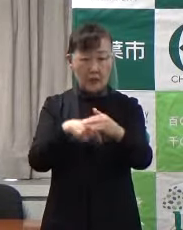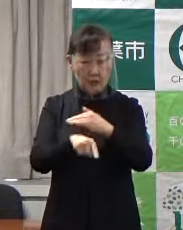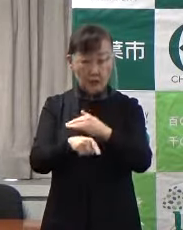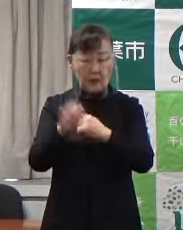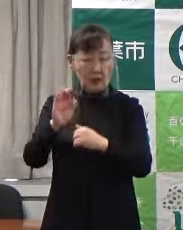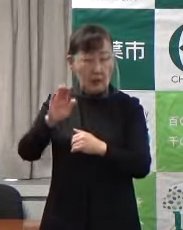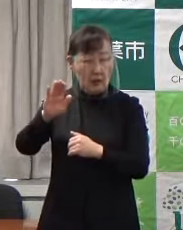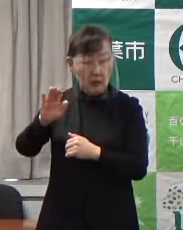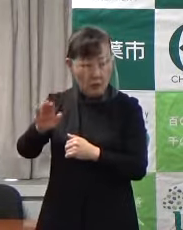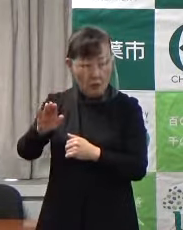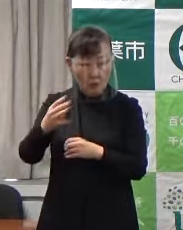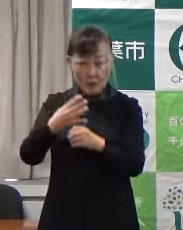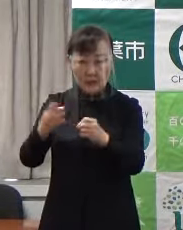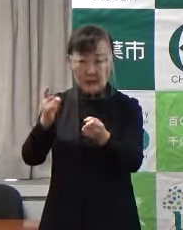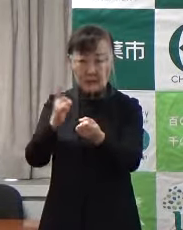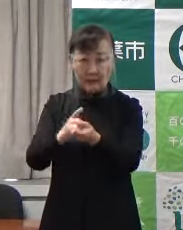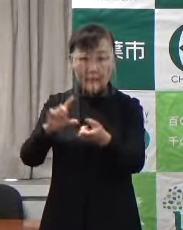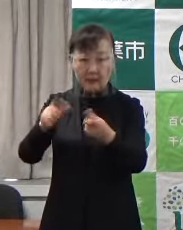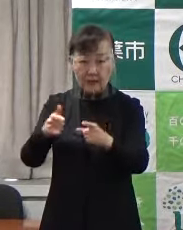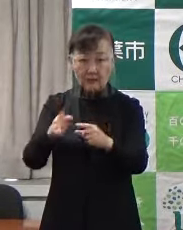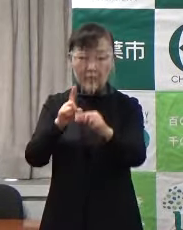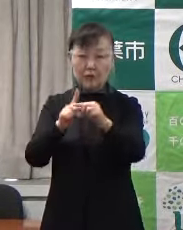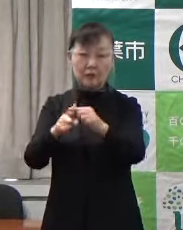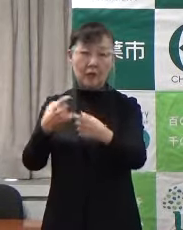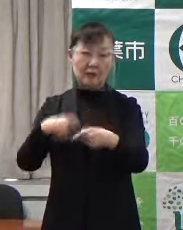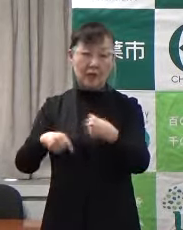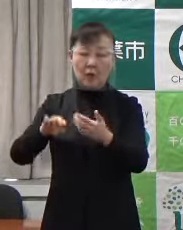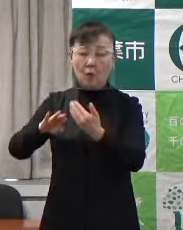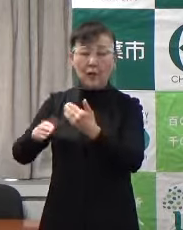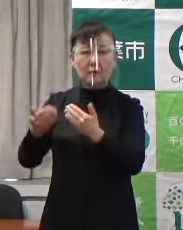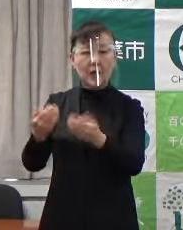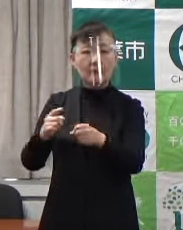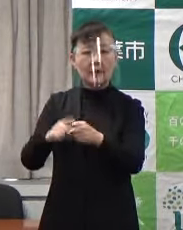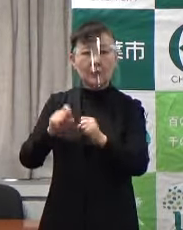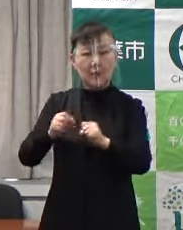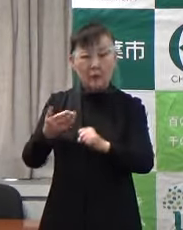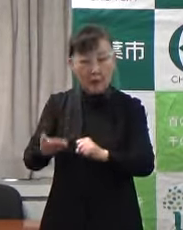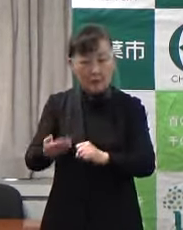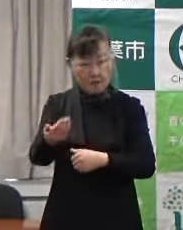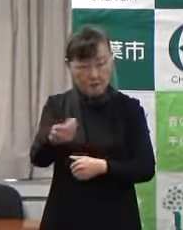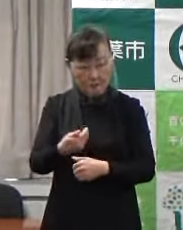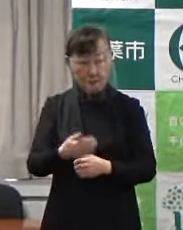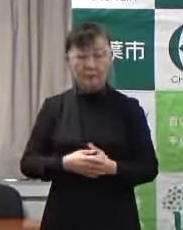小学4年生だけじゃなくて中学生だとか他の学年をやるかというのを教えていただきたい。 はい、じゃあそれは